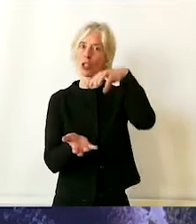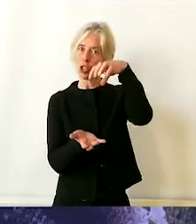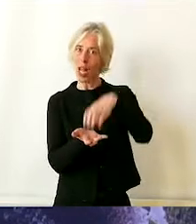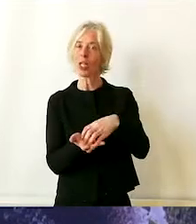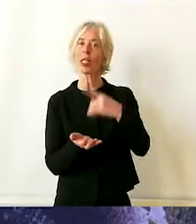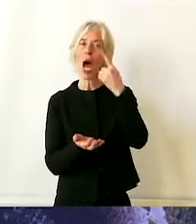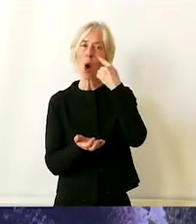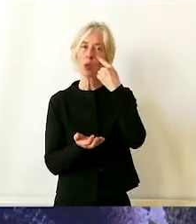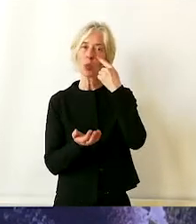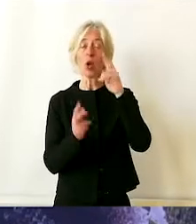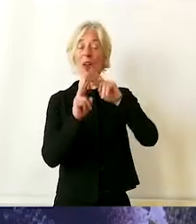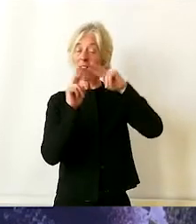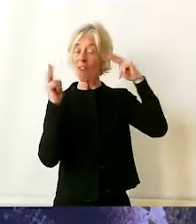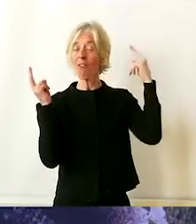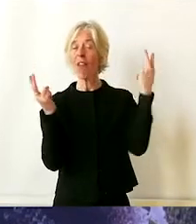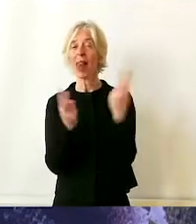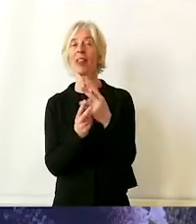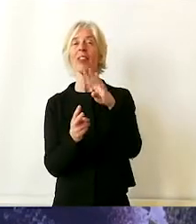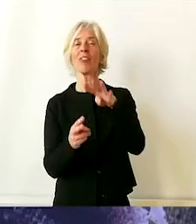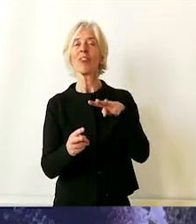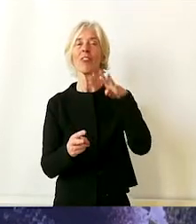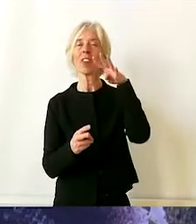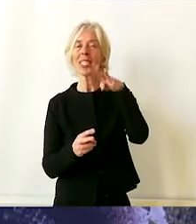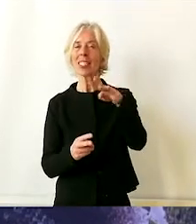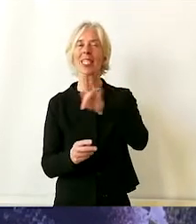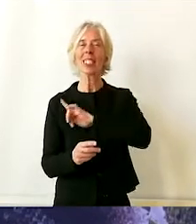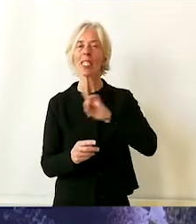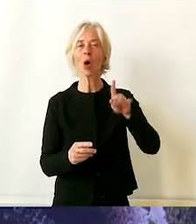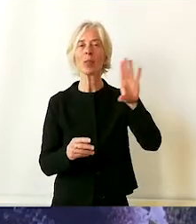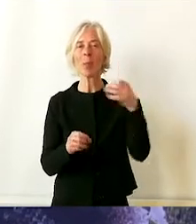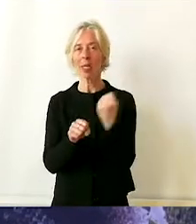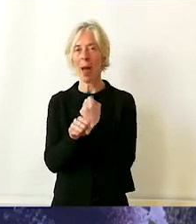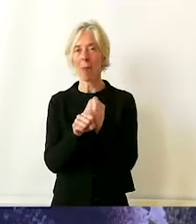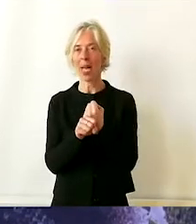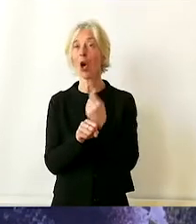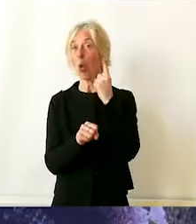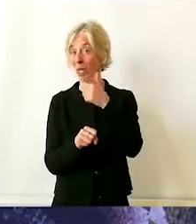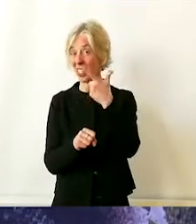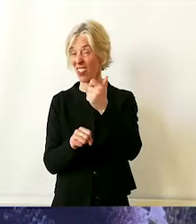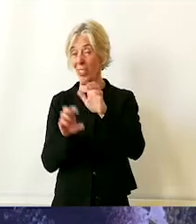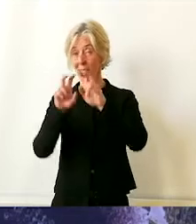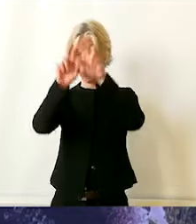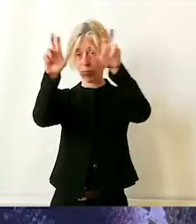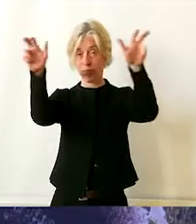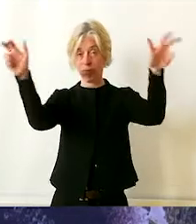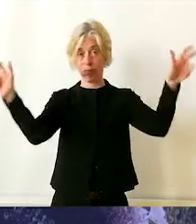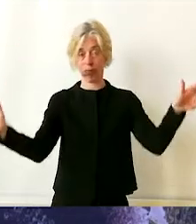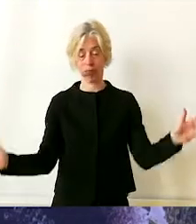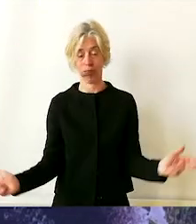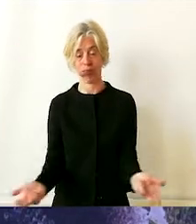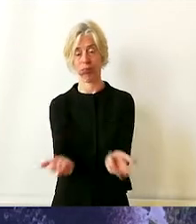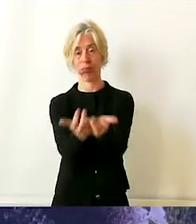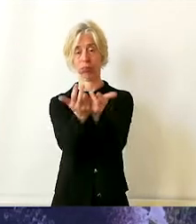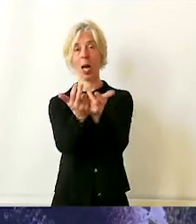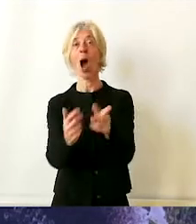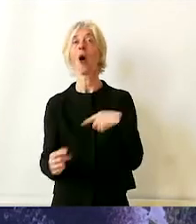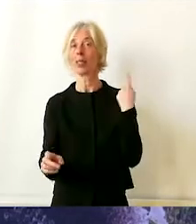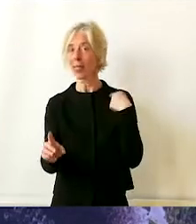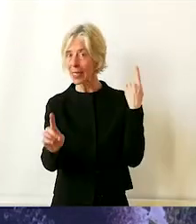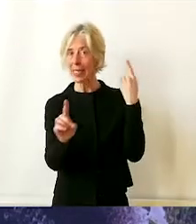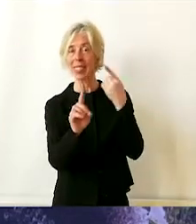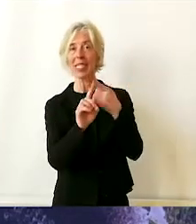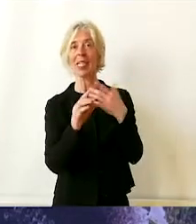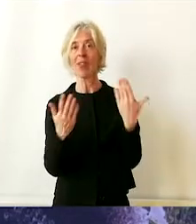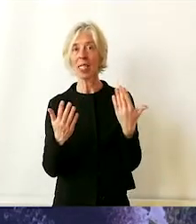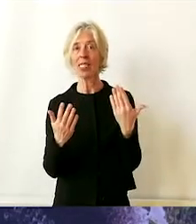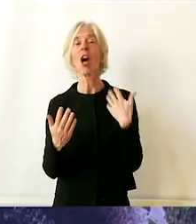14.000 Mitarbeitende an über 120 Standorten. Unsere Aufgabe ist es, den Weg in eine klimaneutrale